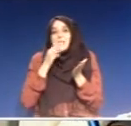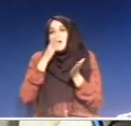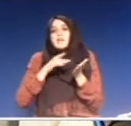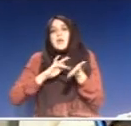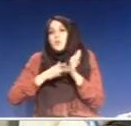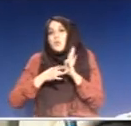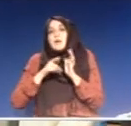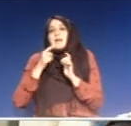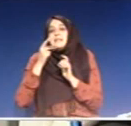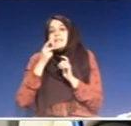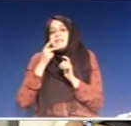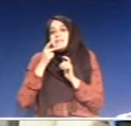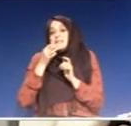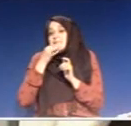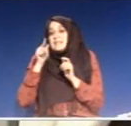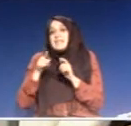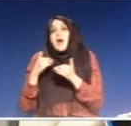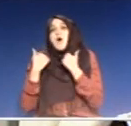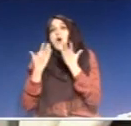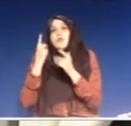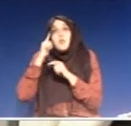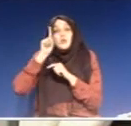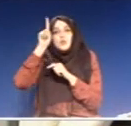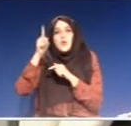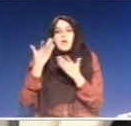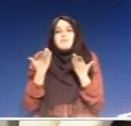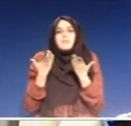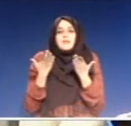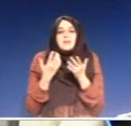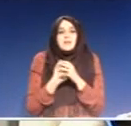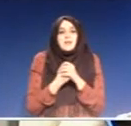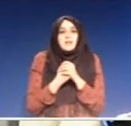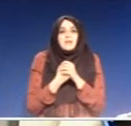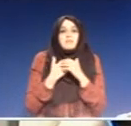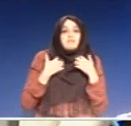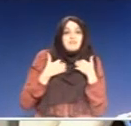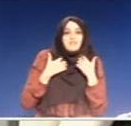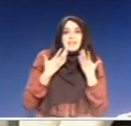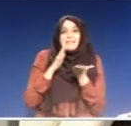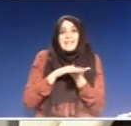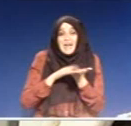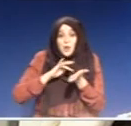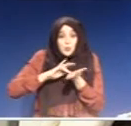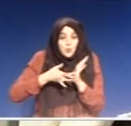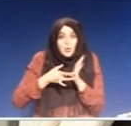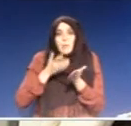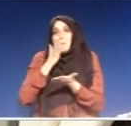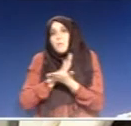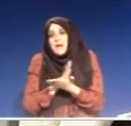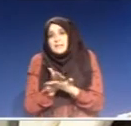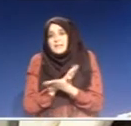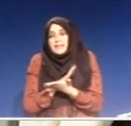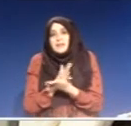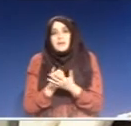دونك الراو باراو نسن تورا الشيخ الشيخ اسكو استدير